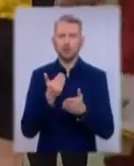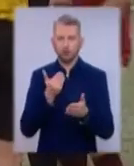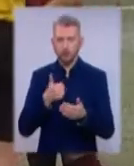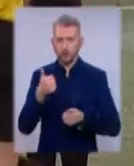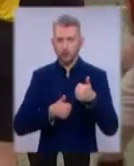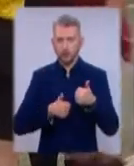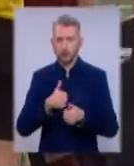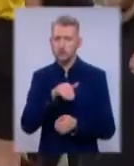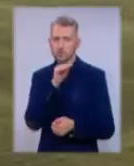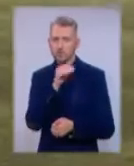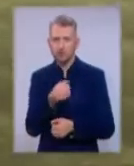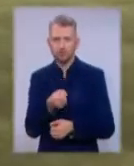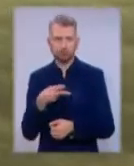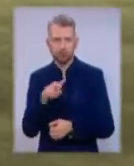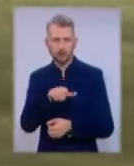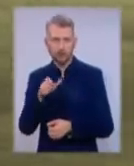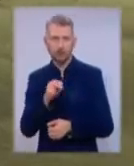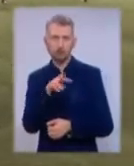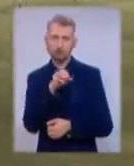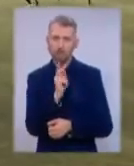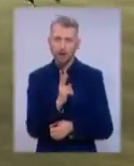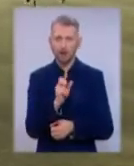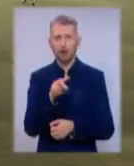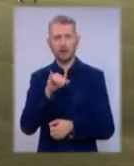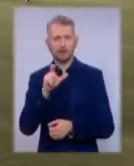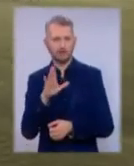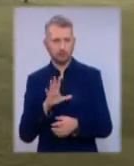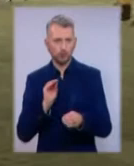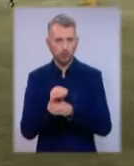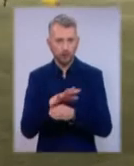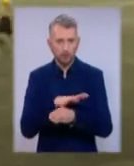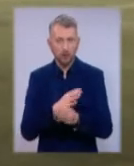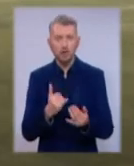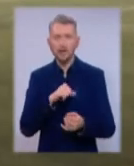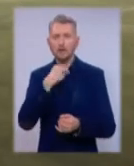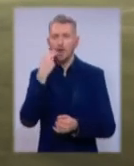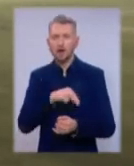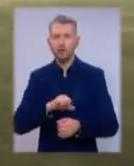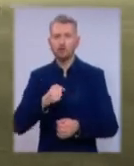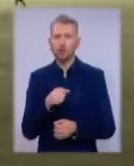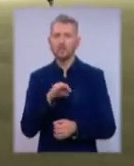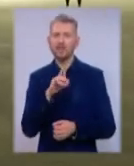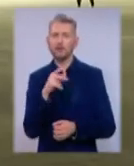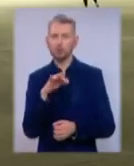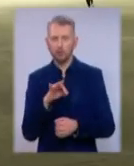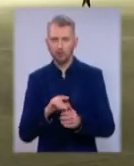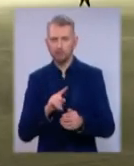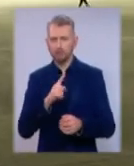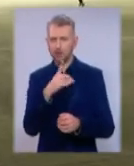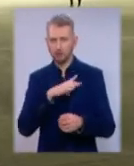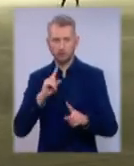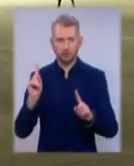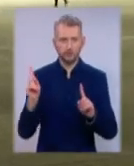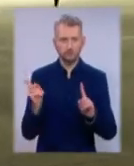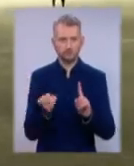маститими професіоналами Євгеном Чумаком та Олександром Алієвим. Саме найкращий друг Мілевського і відкрив рахунок, замкнувши